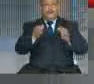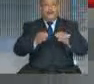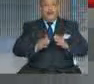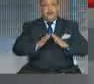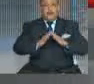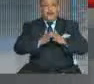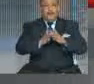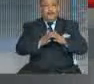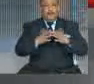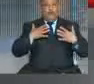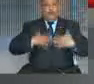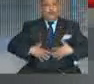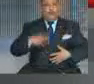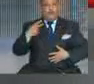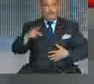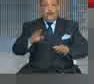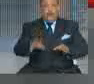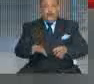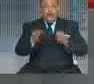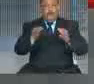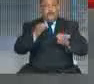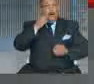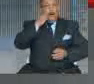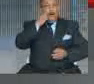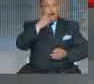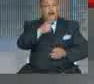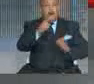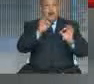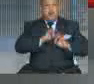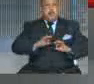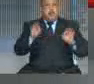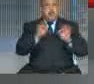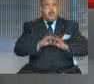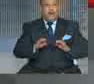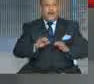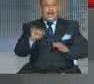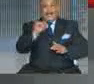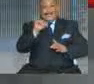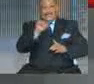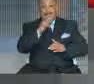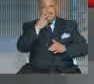ومعطفه. فرجاء ممن تتوفر لديه معلومات الاتصال على الرقم